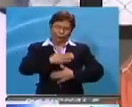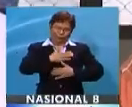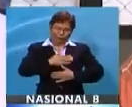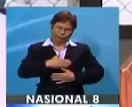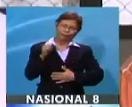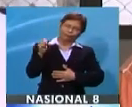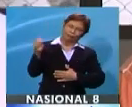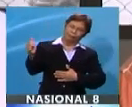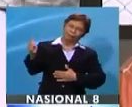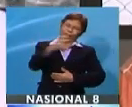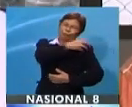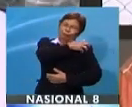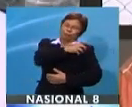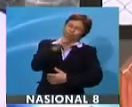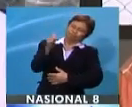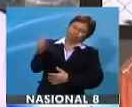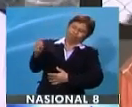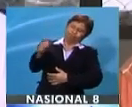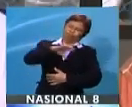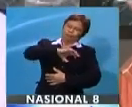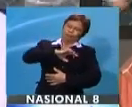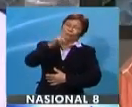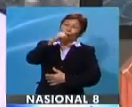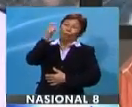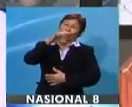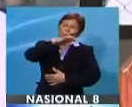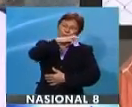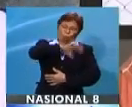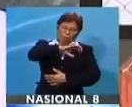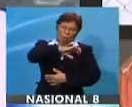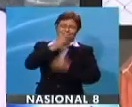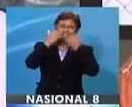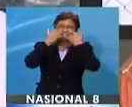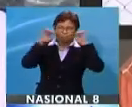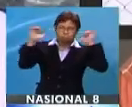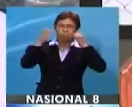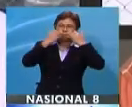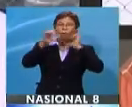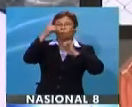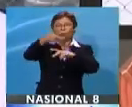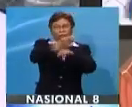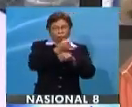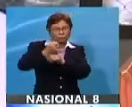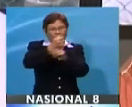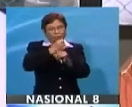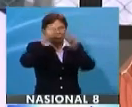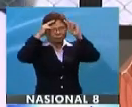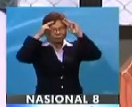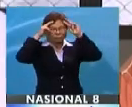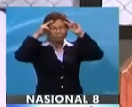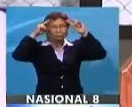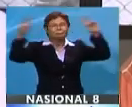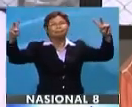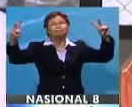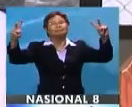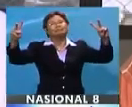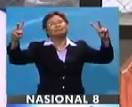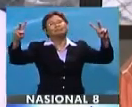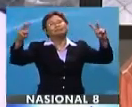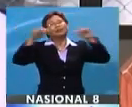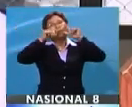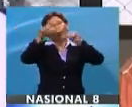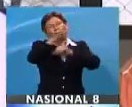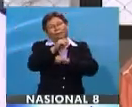pada pihak kuasa sebab pihak polis ada kemampuan untuk menjaga ketenteraman awam dan